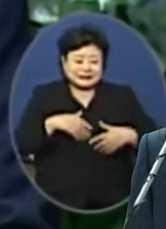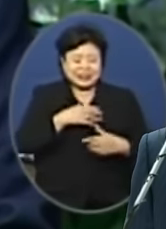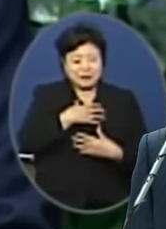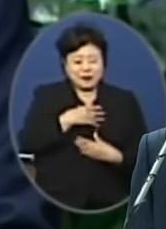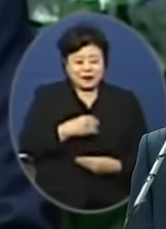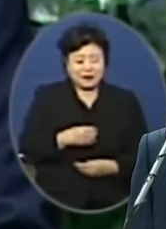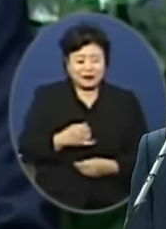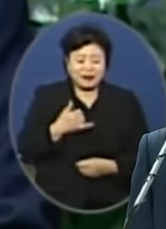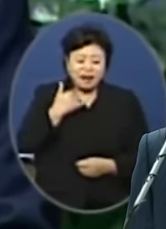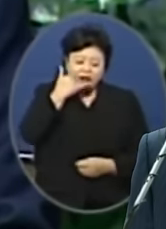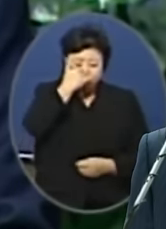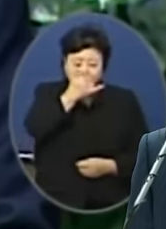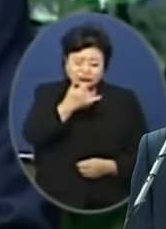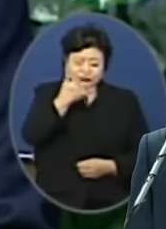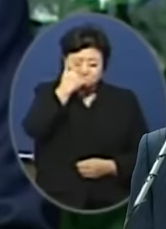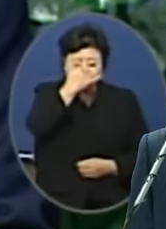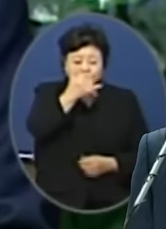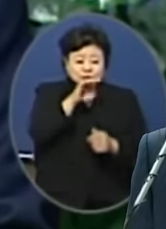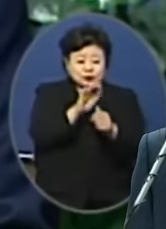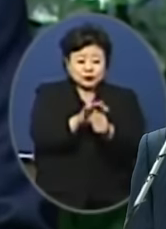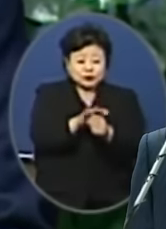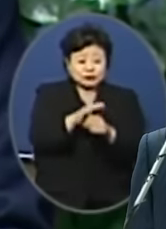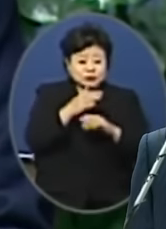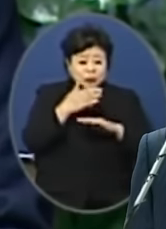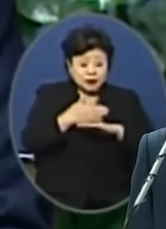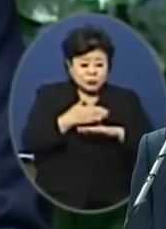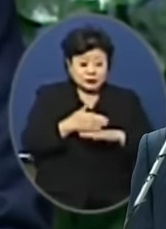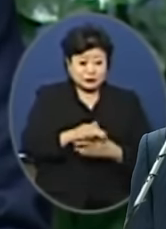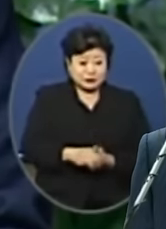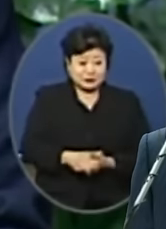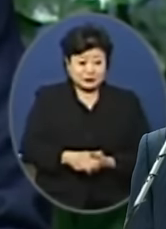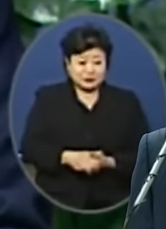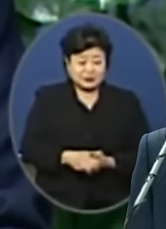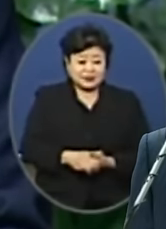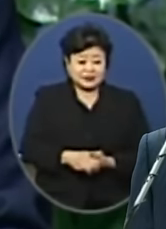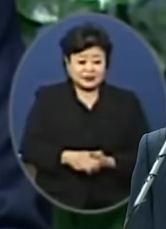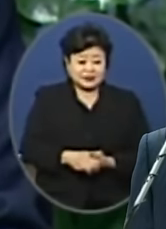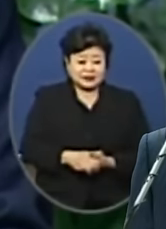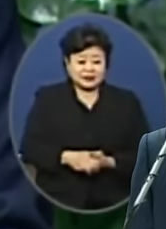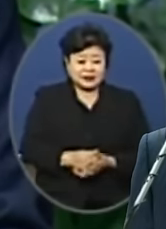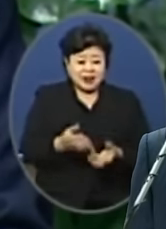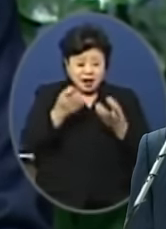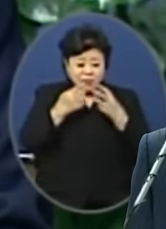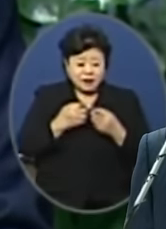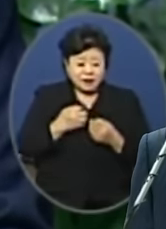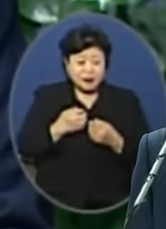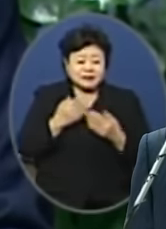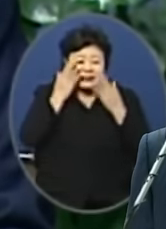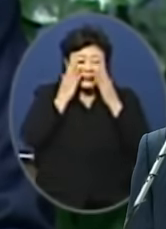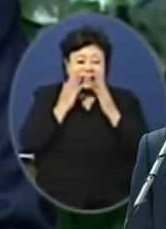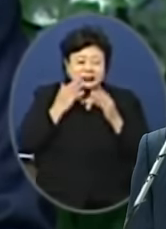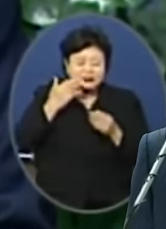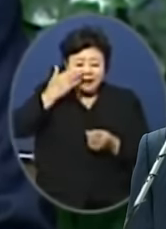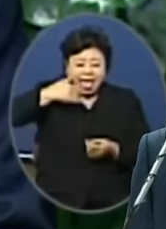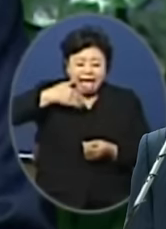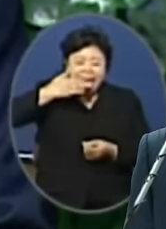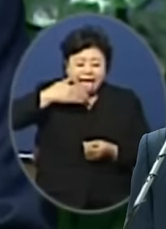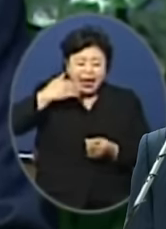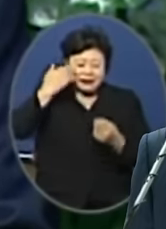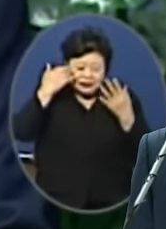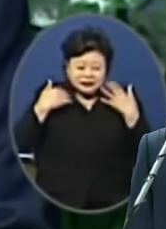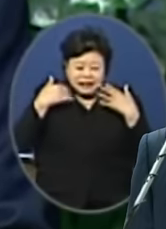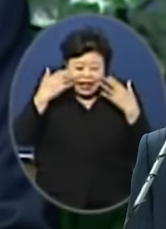평안하게 잠을 지나게 해주심을 감사하고 그게 또 호강을 보태어서 범이 세수까지 시켜주시니 얼마나